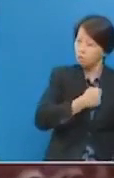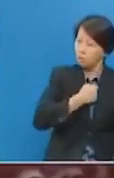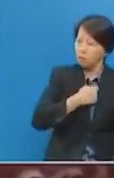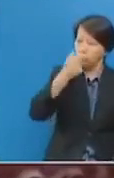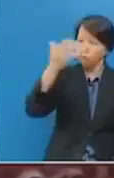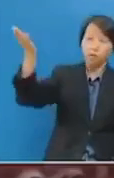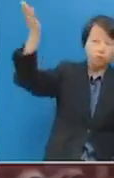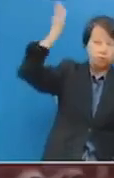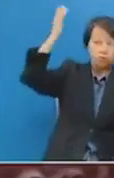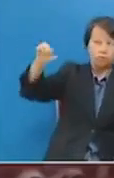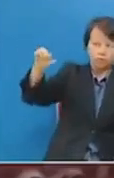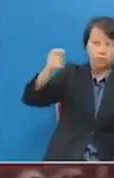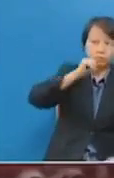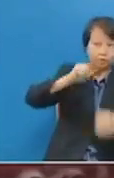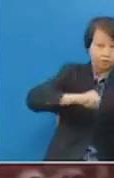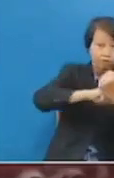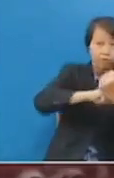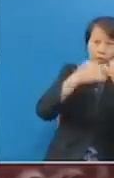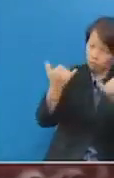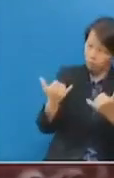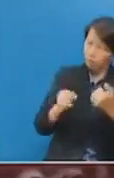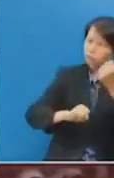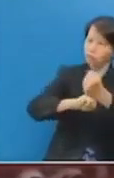dari ini akan menyokong